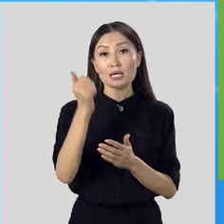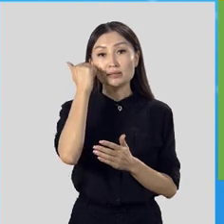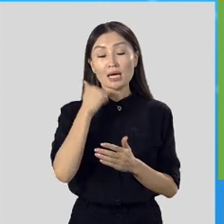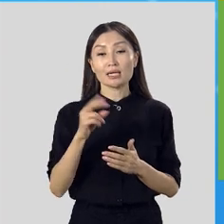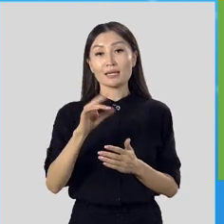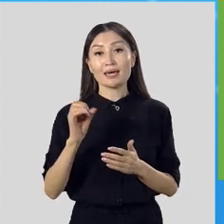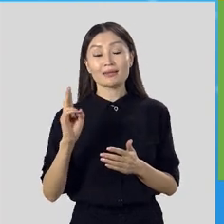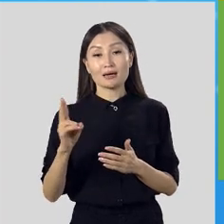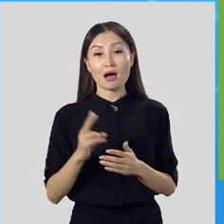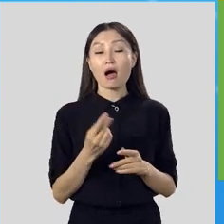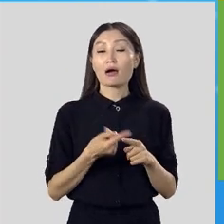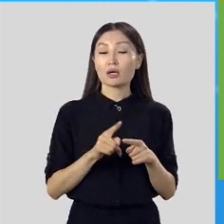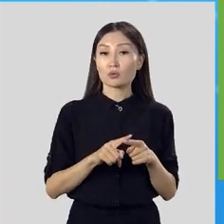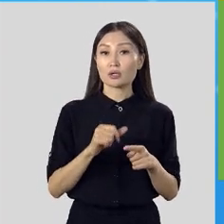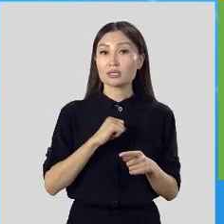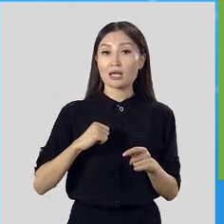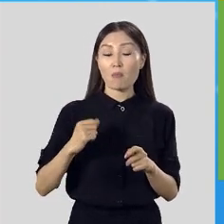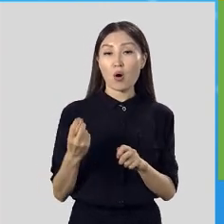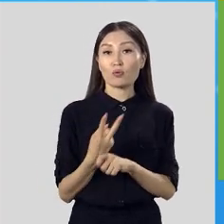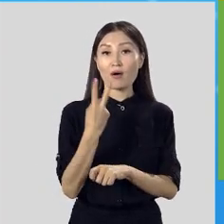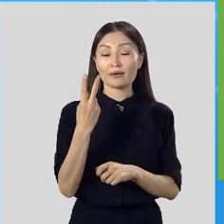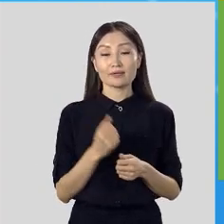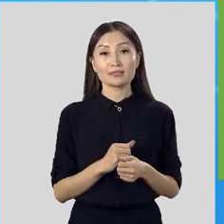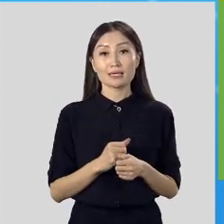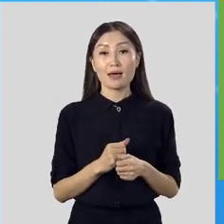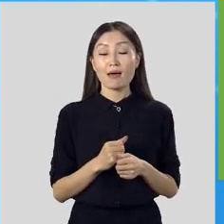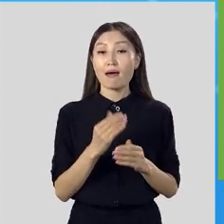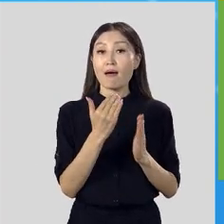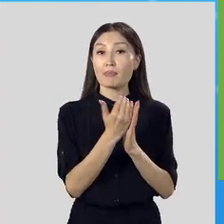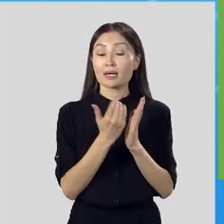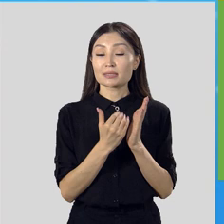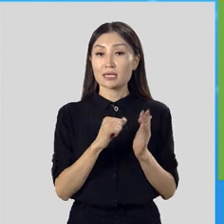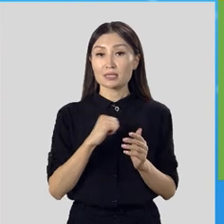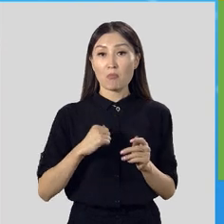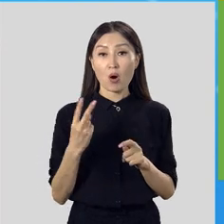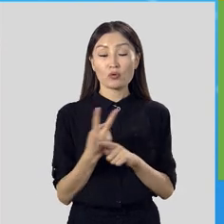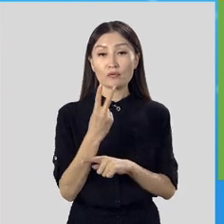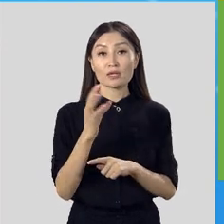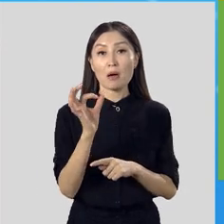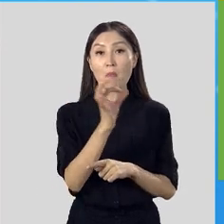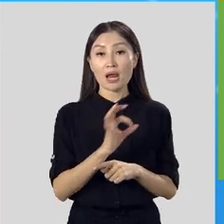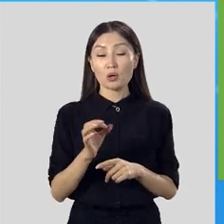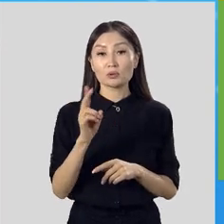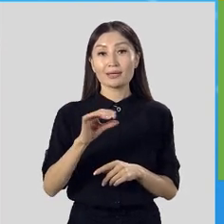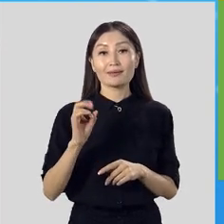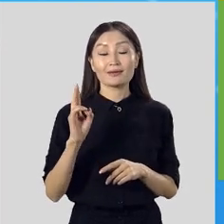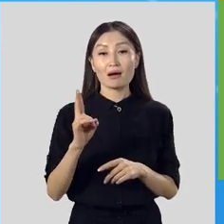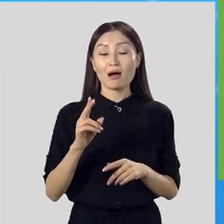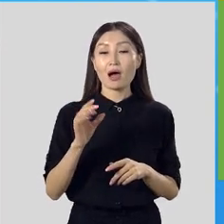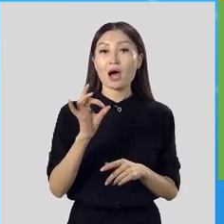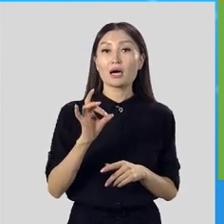молекула ДНК, которая самоудваивается. Процесс самоудвоения молекулы ДНК